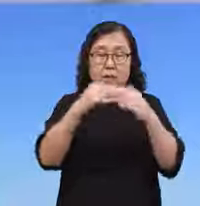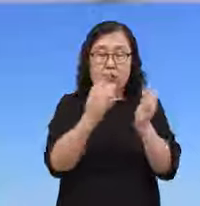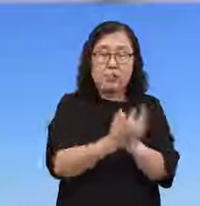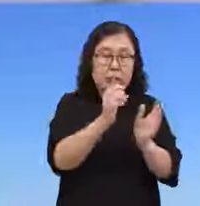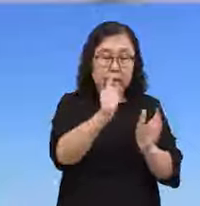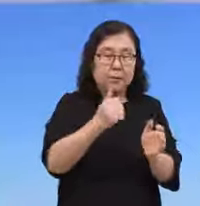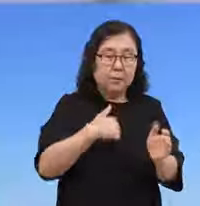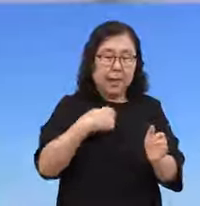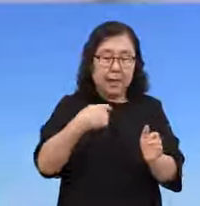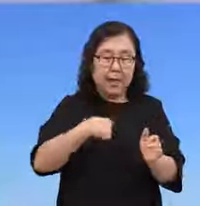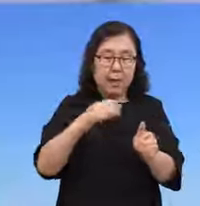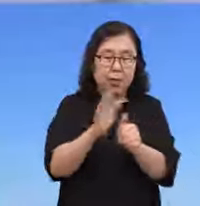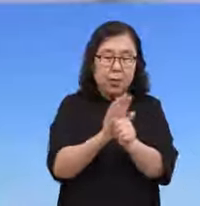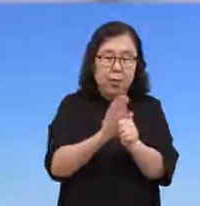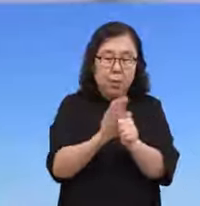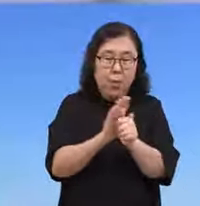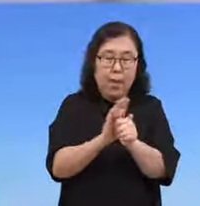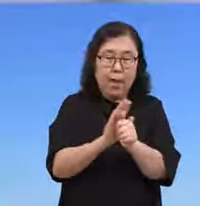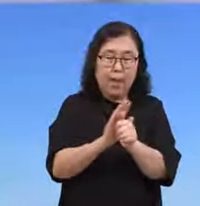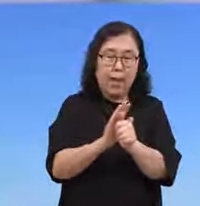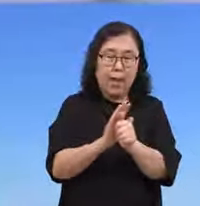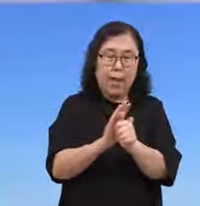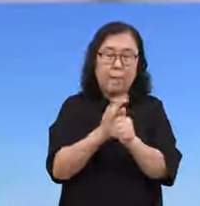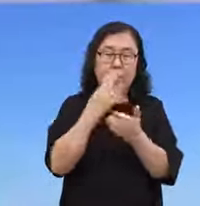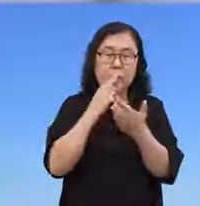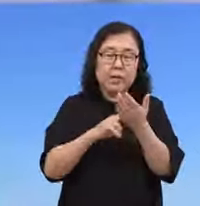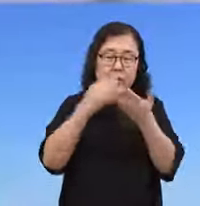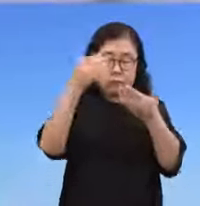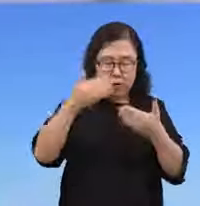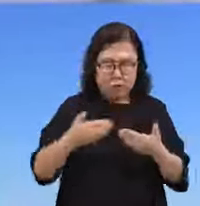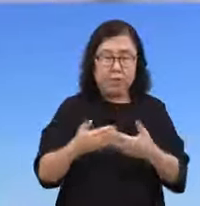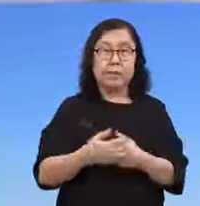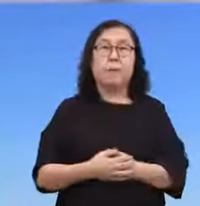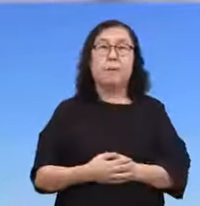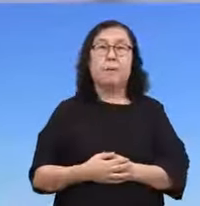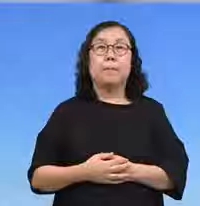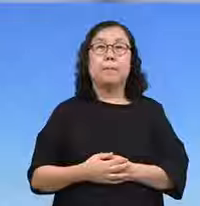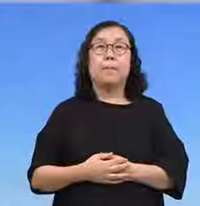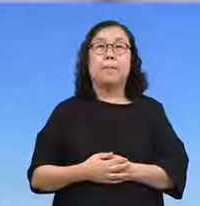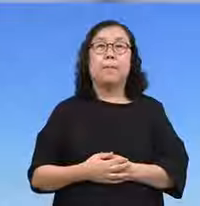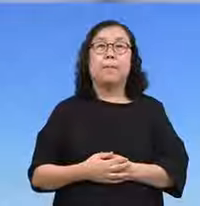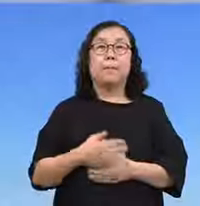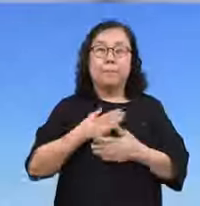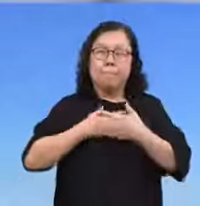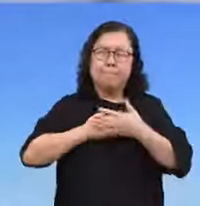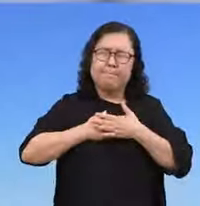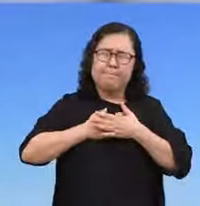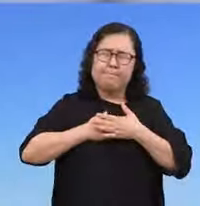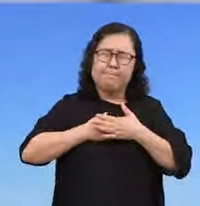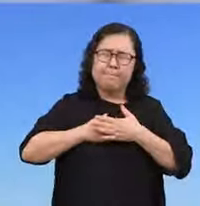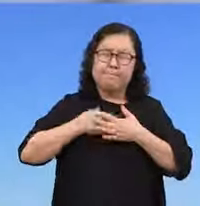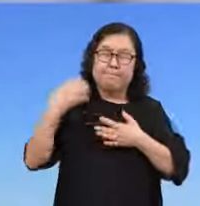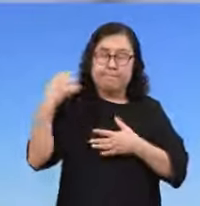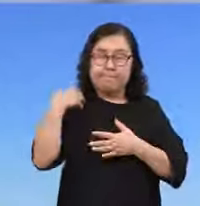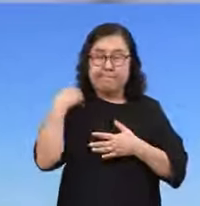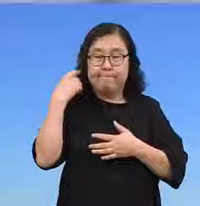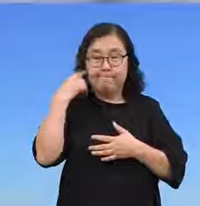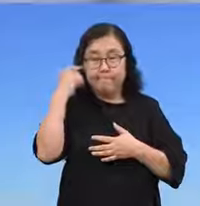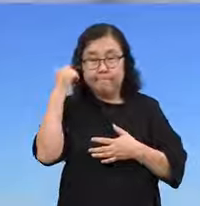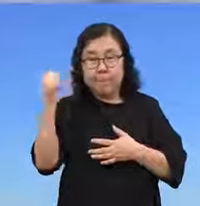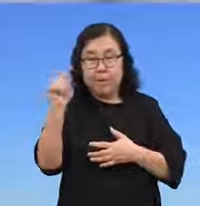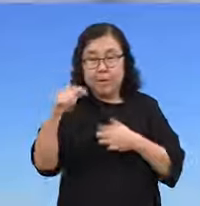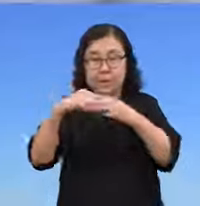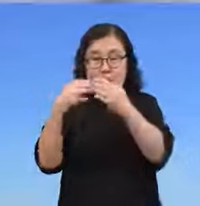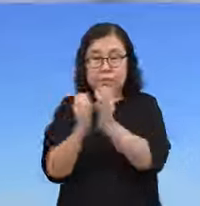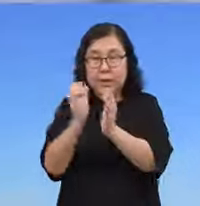제게 위로의 메시지를 보내주셨습니다. 원고에 이런 내용이 있더라고요. 그 불안해하는 담임 목사님에게